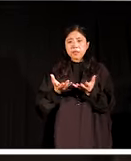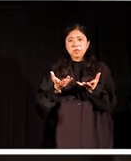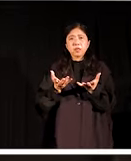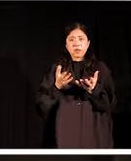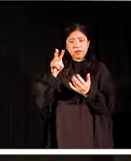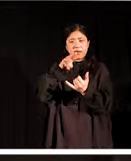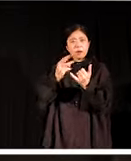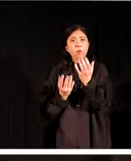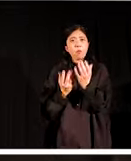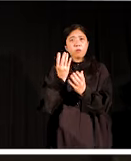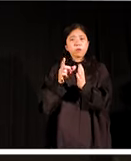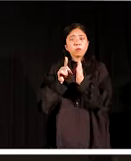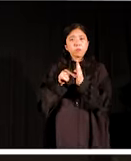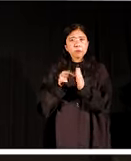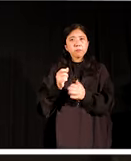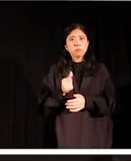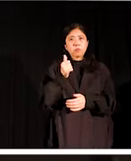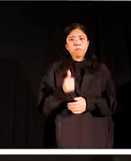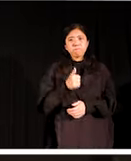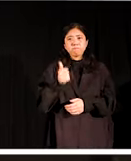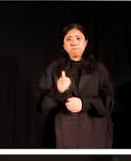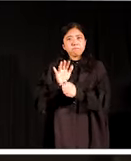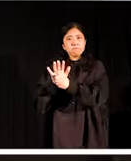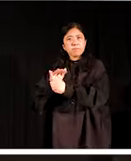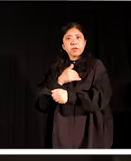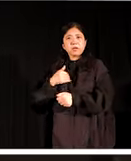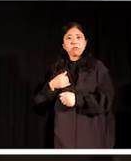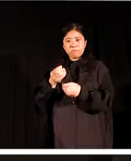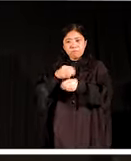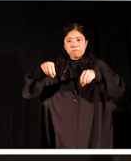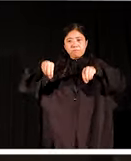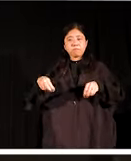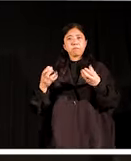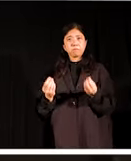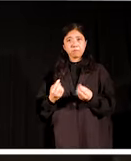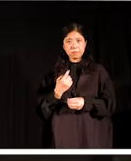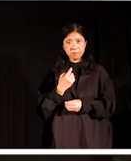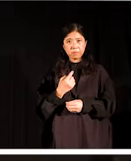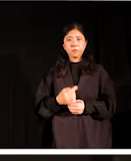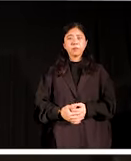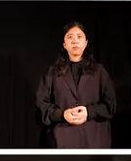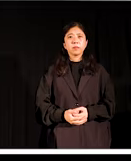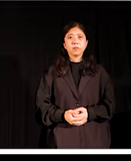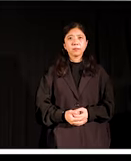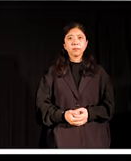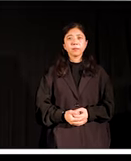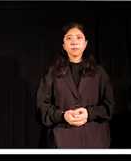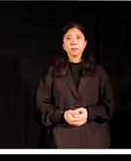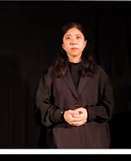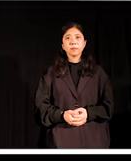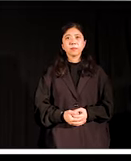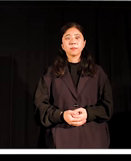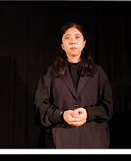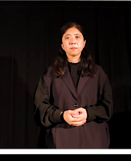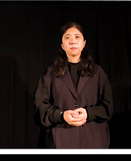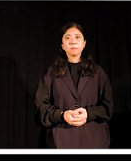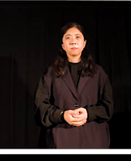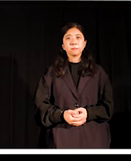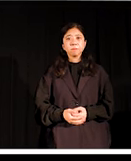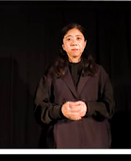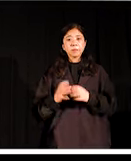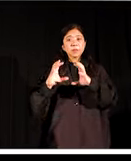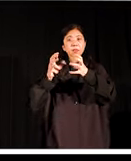災害が起こった時に私すぐにサポートに入れるようにっていう協定を結んでいます海外で